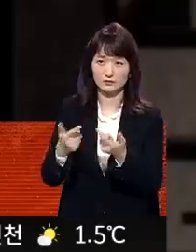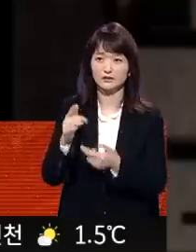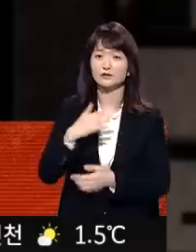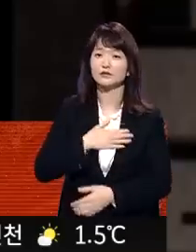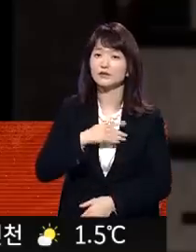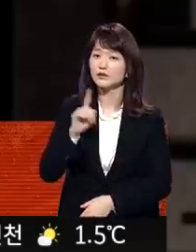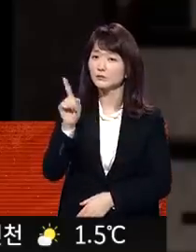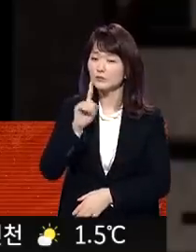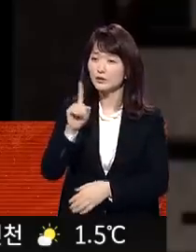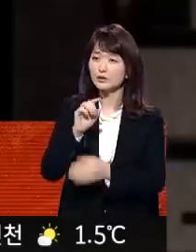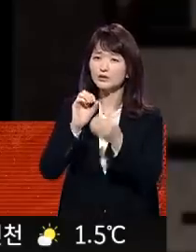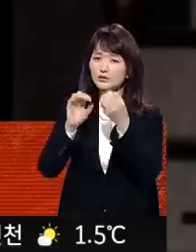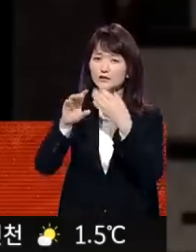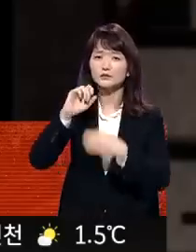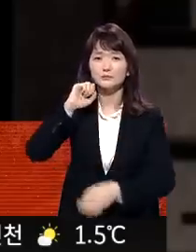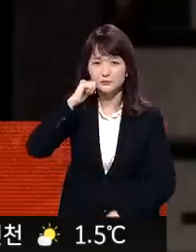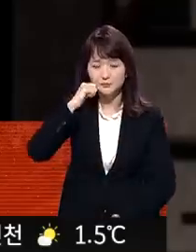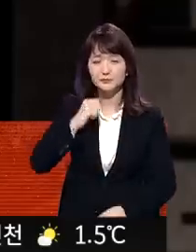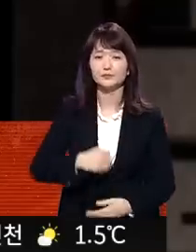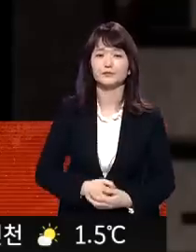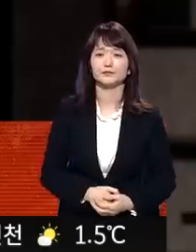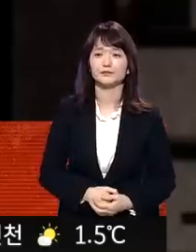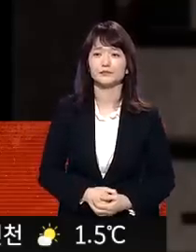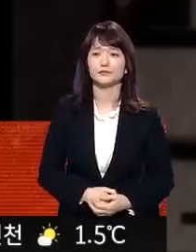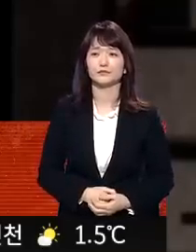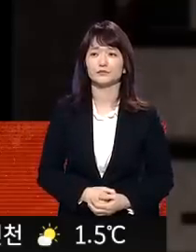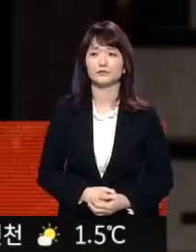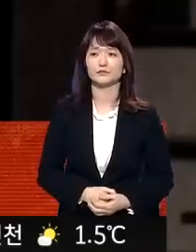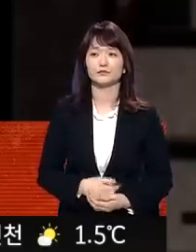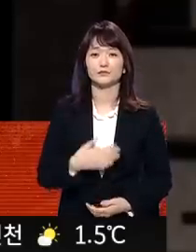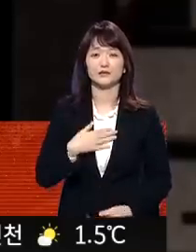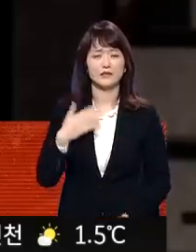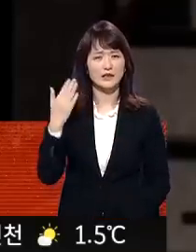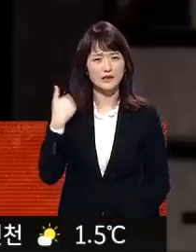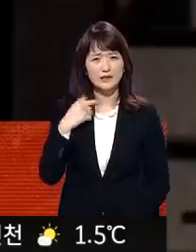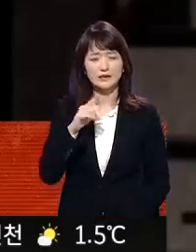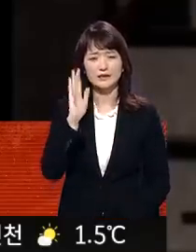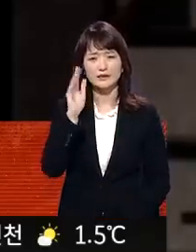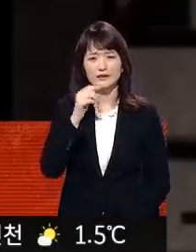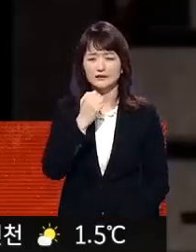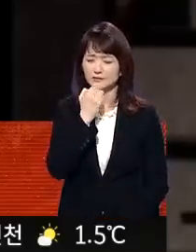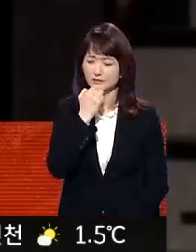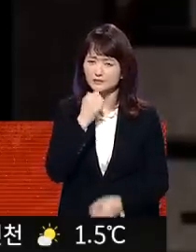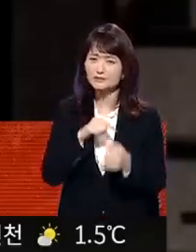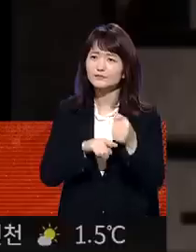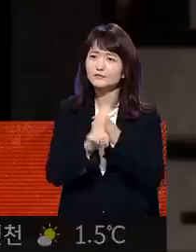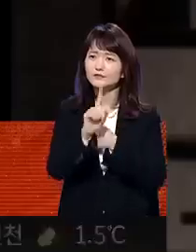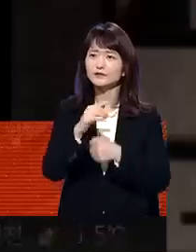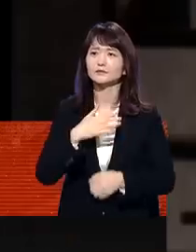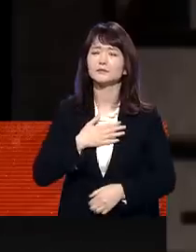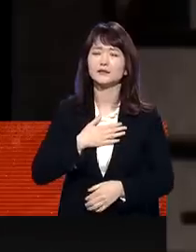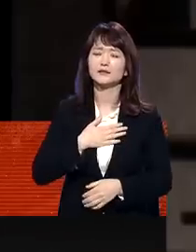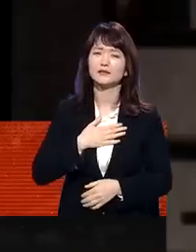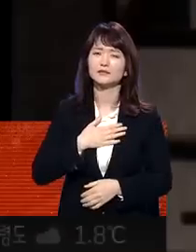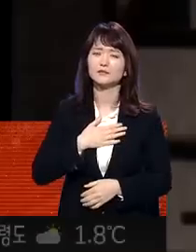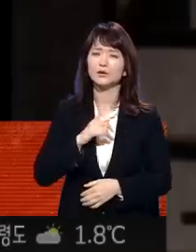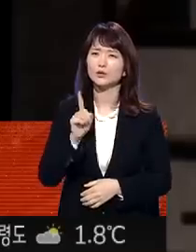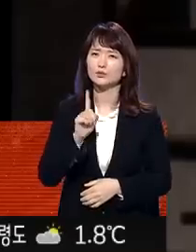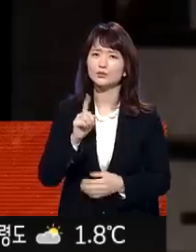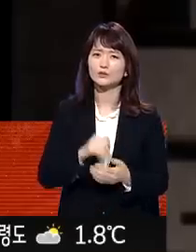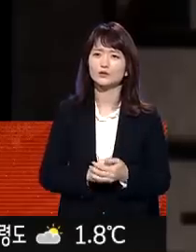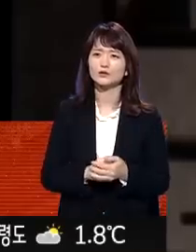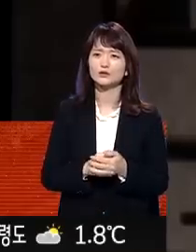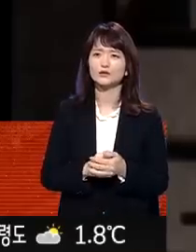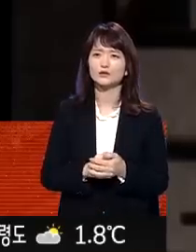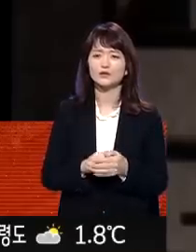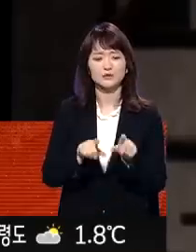뭐라고 말씀드리기는 그렇지만 제가 아까 그 이야기하면서 가장 크게 웃었던 거는 만약에 저였다면 어떻게 했을까? 평소에는